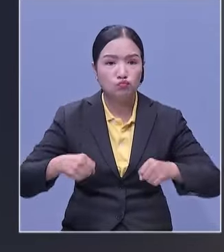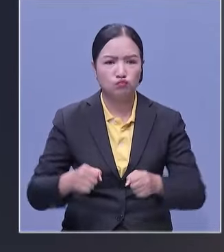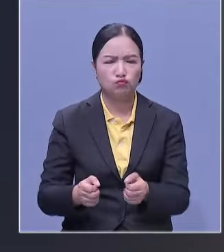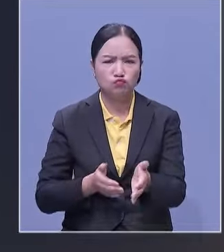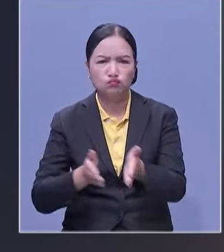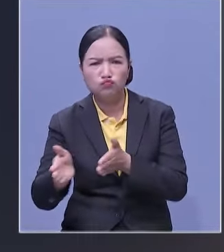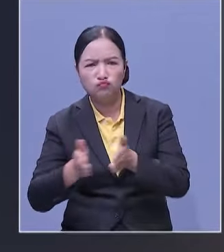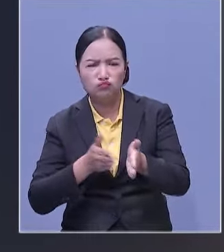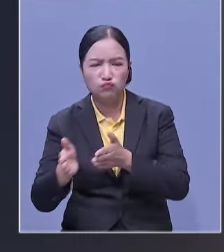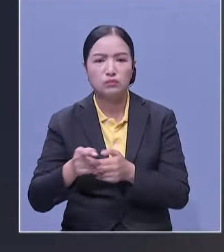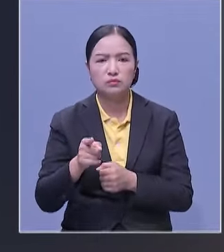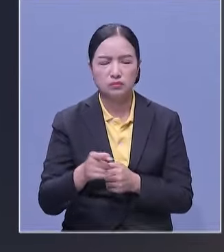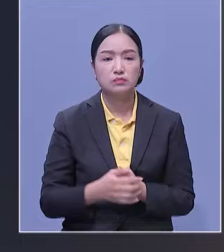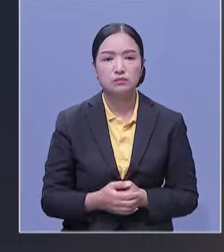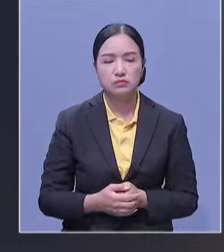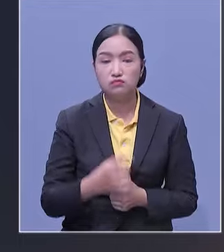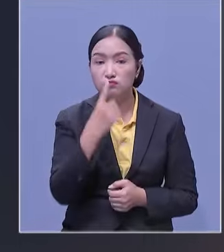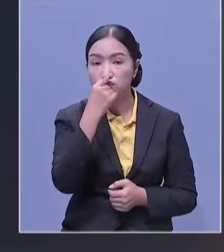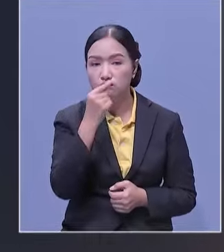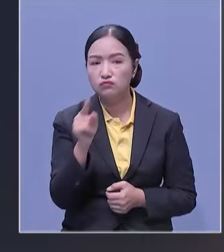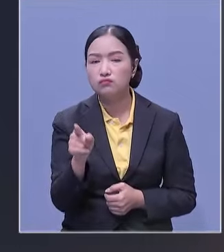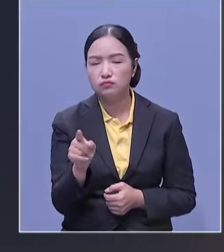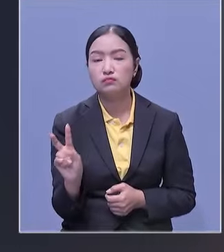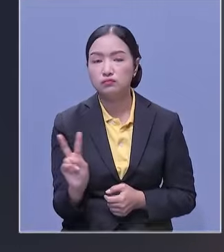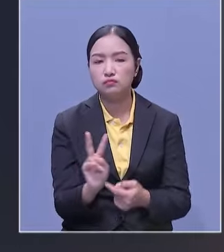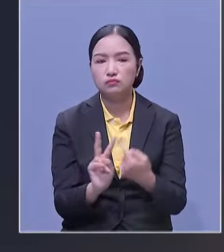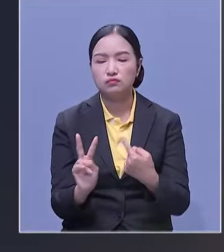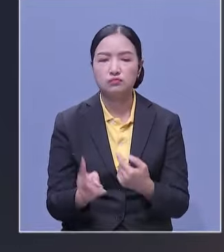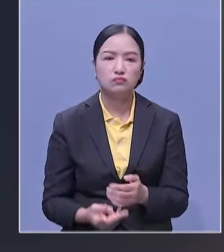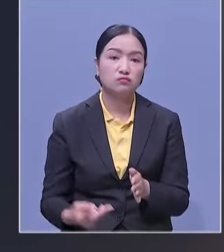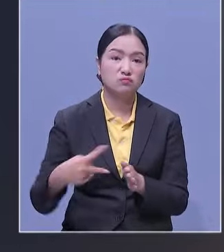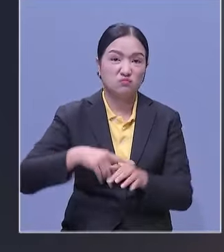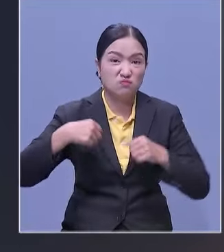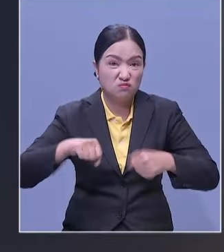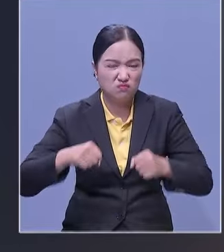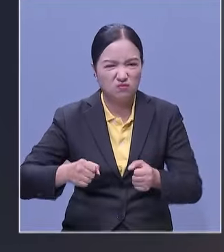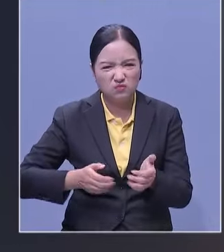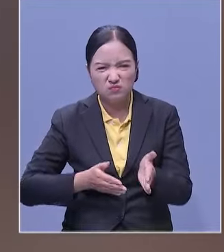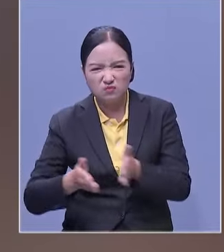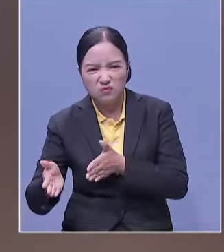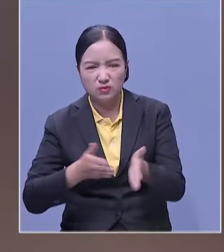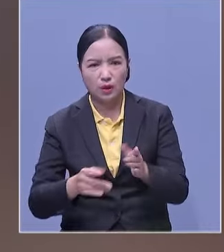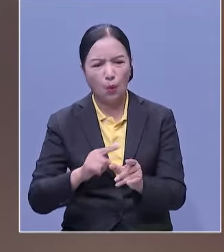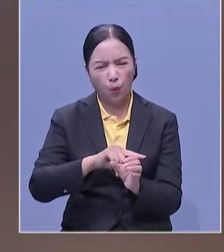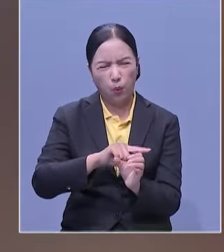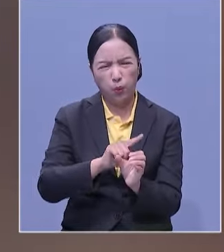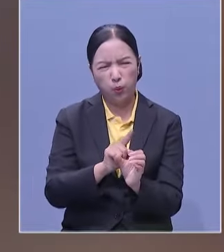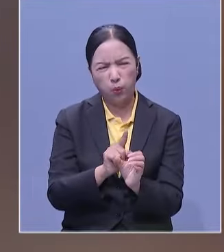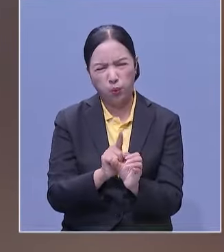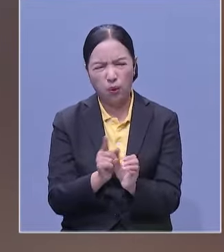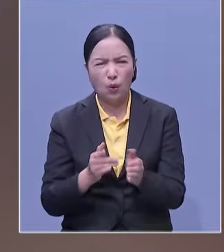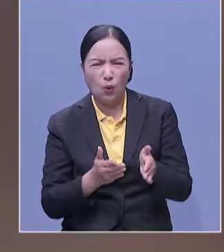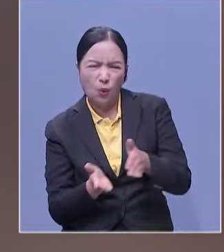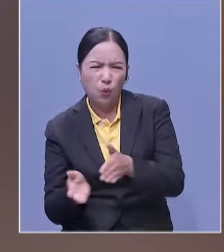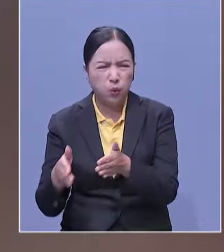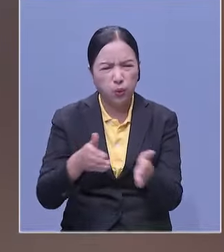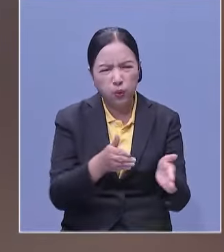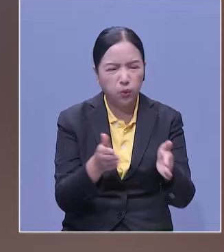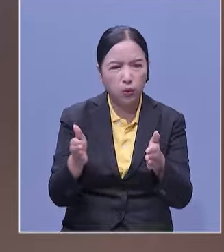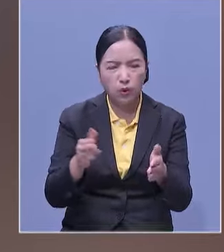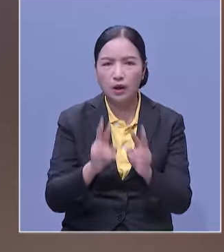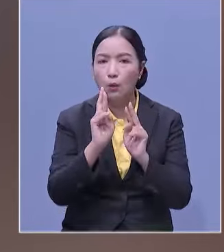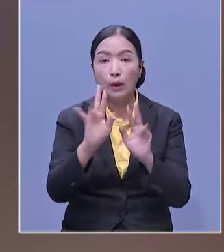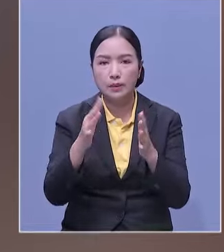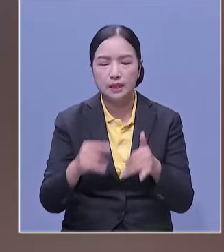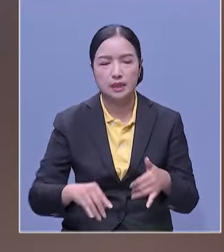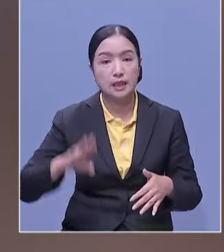คันซึ่งชาวตตชาติ 2คนนี้เขาขับขี่กันมาคือขับมาเร็วอ่ะค่ะหวาดเสียวไม่ระมัดระวัง